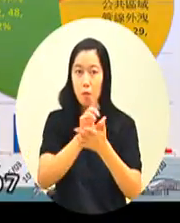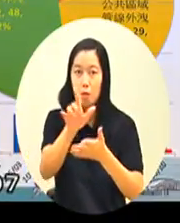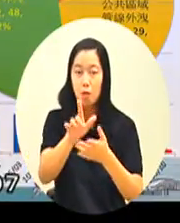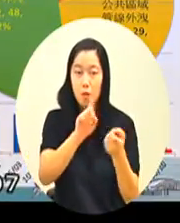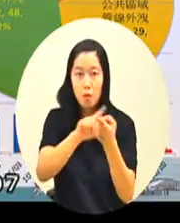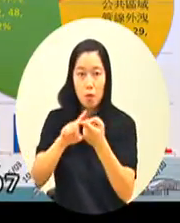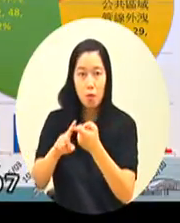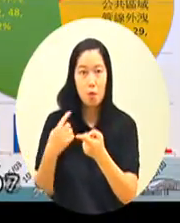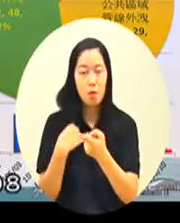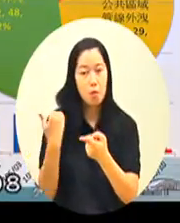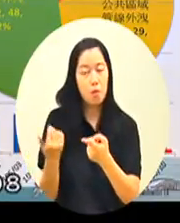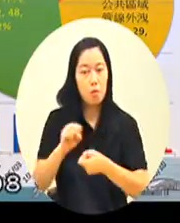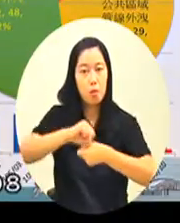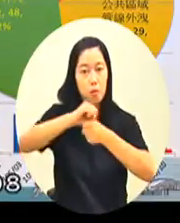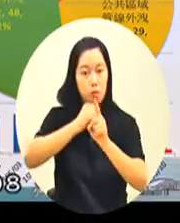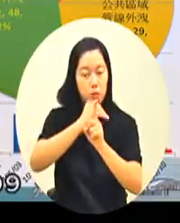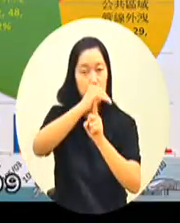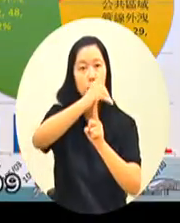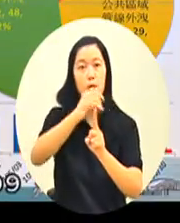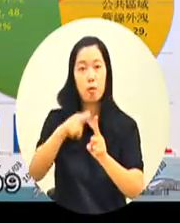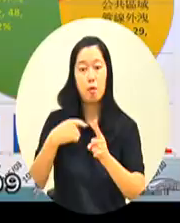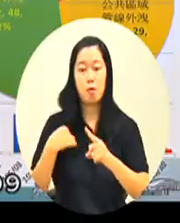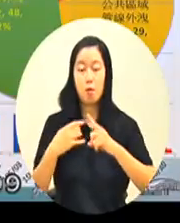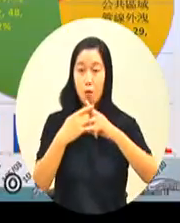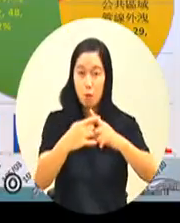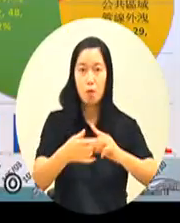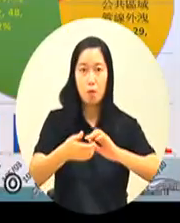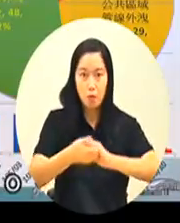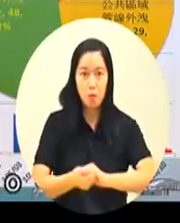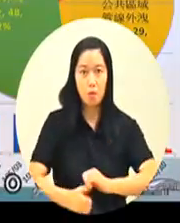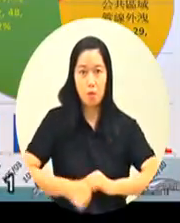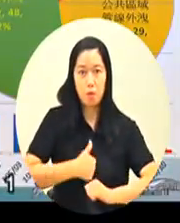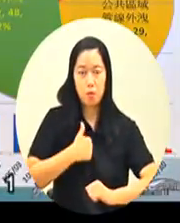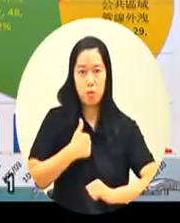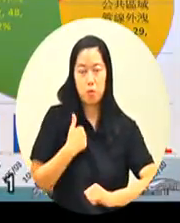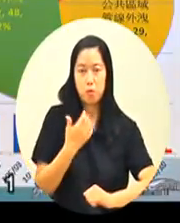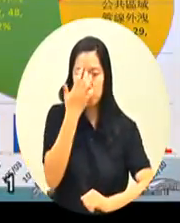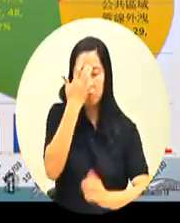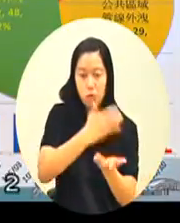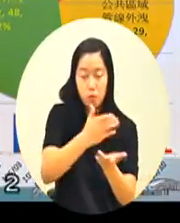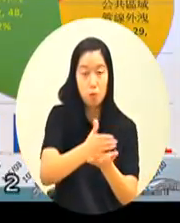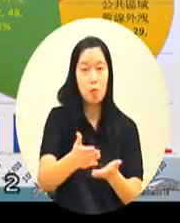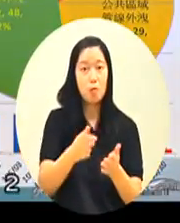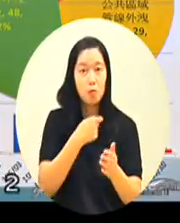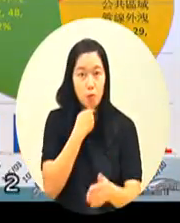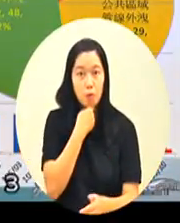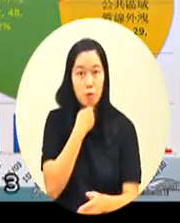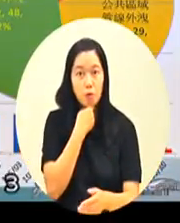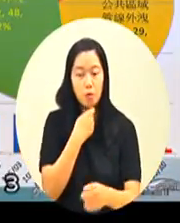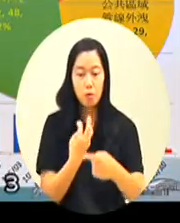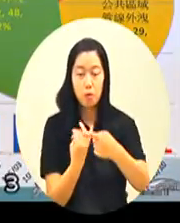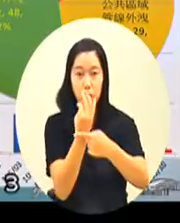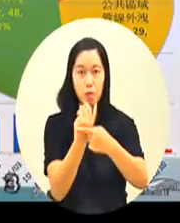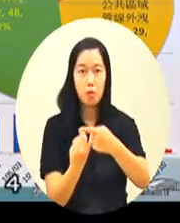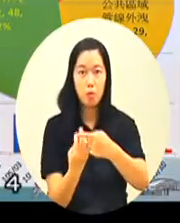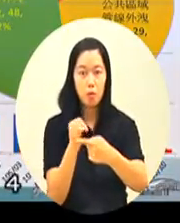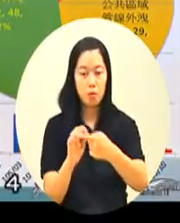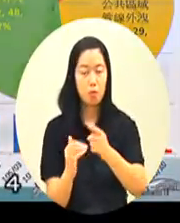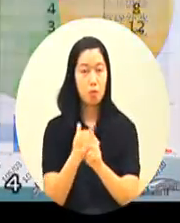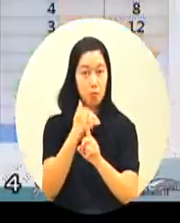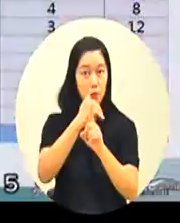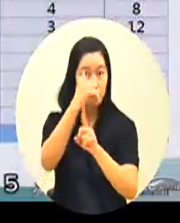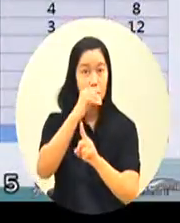的，就是到了现场确定是有状况需要排除的那个百分比是在提升的。来下